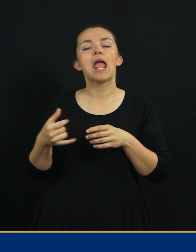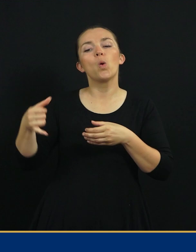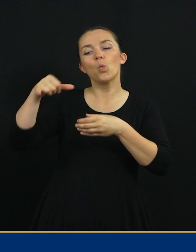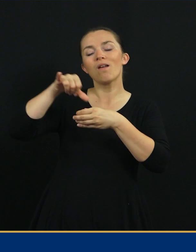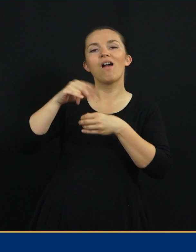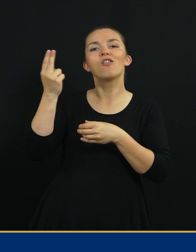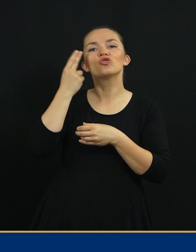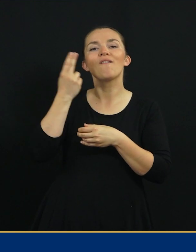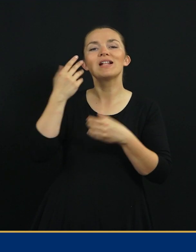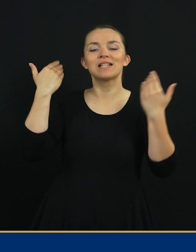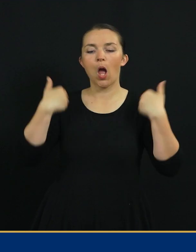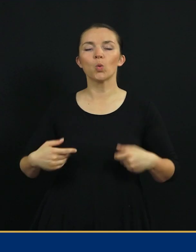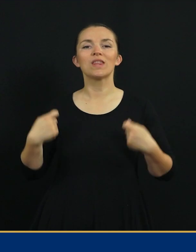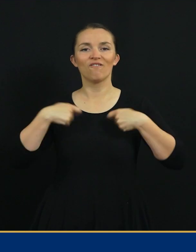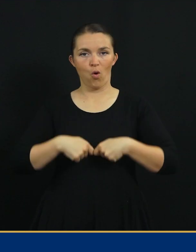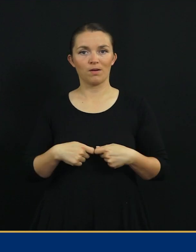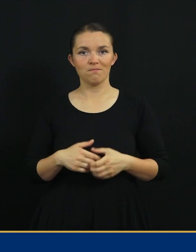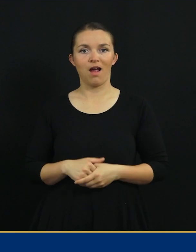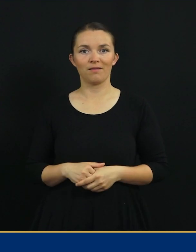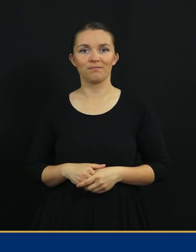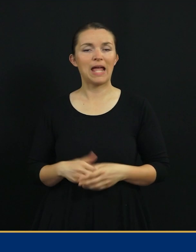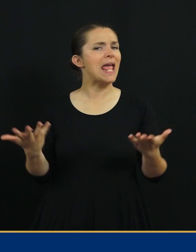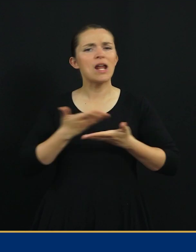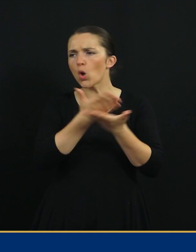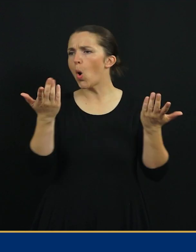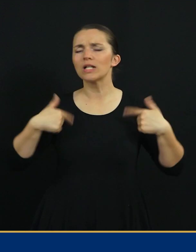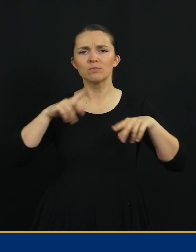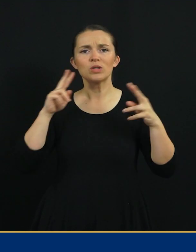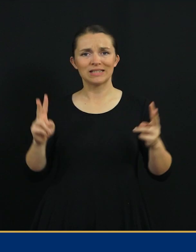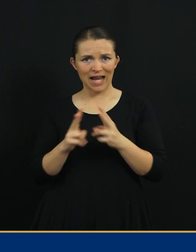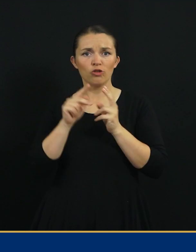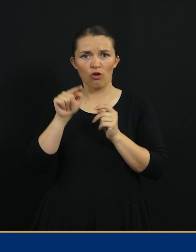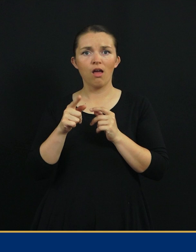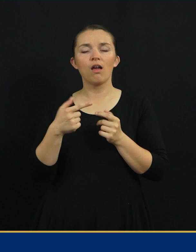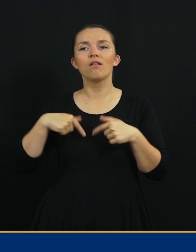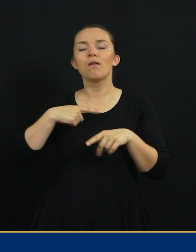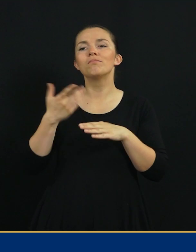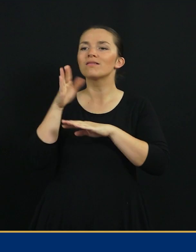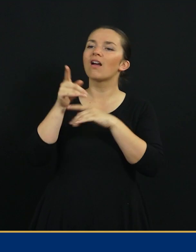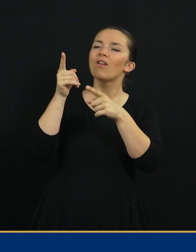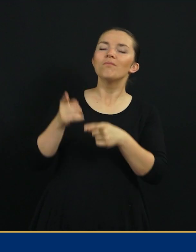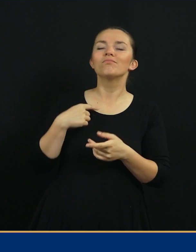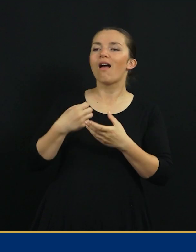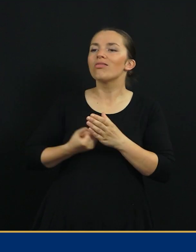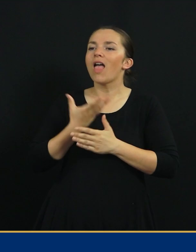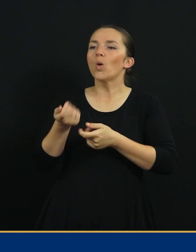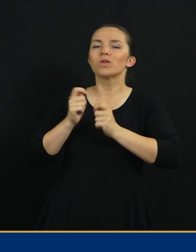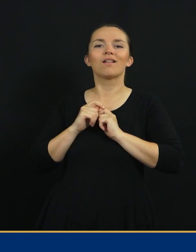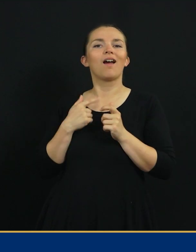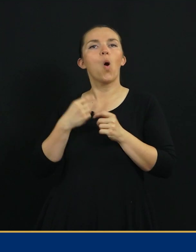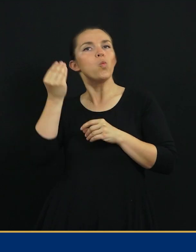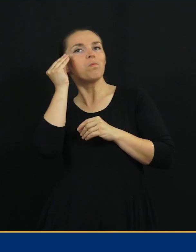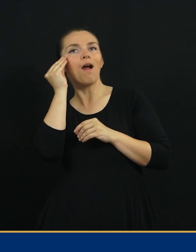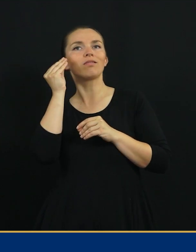vlivala slovenska uniforma. Kjerkoli smo jo srečali, nam je predstavljala navdih,